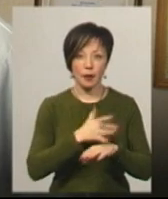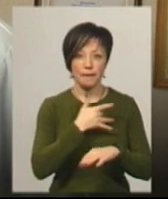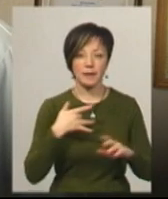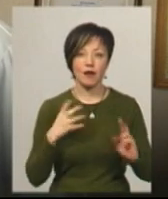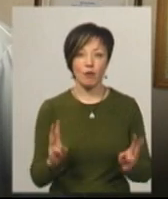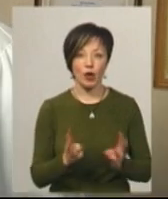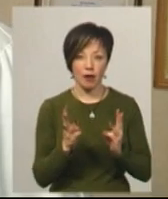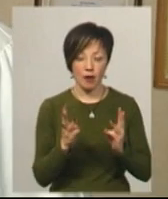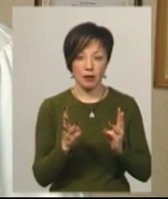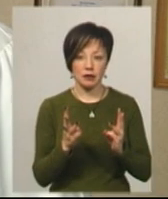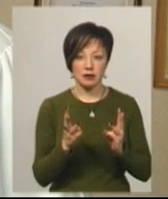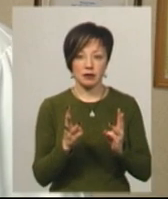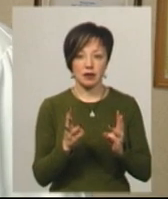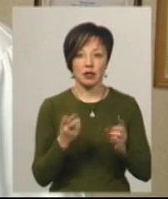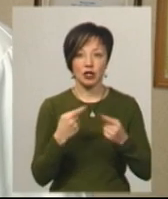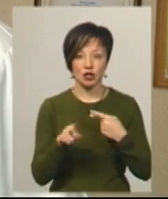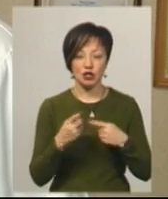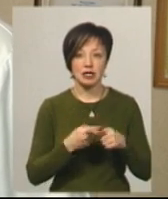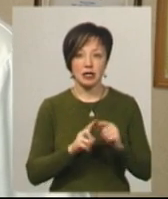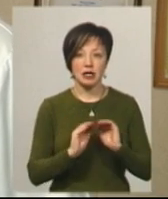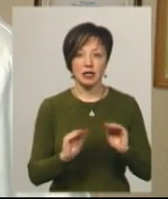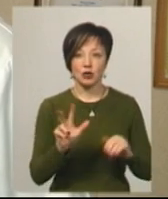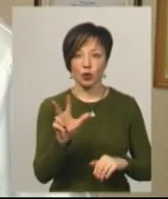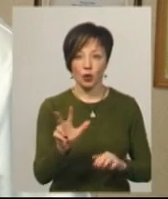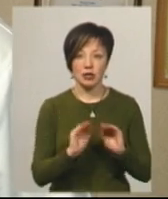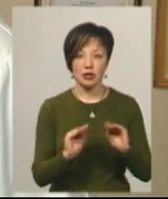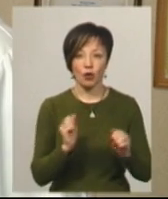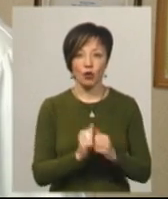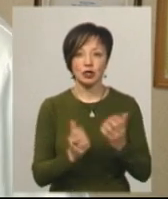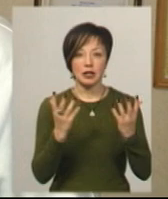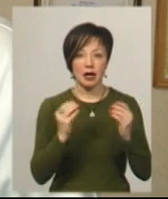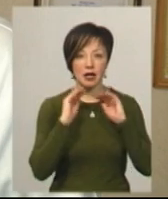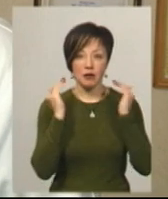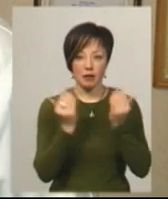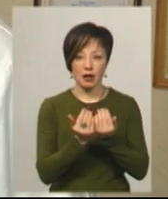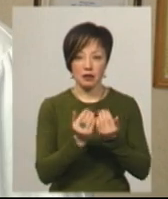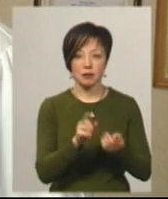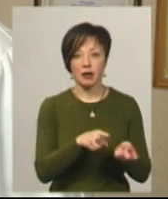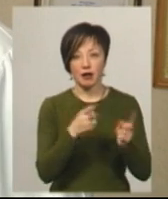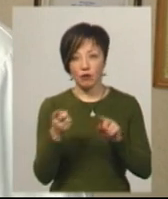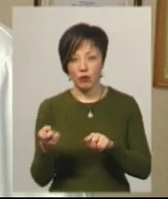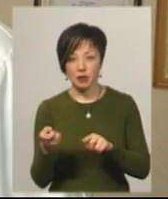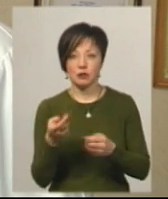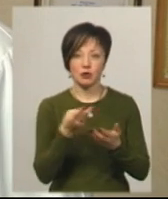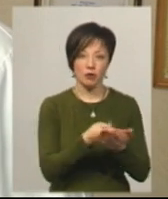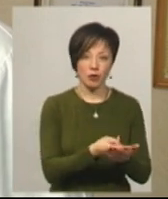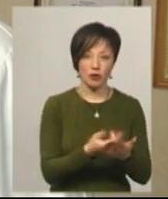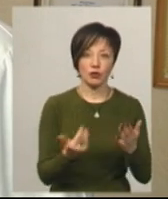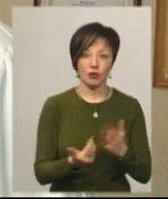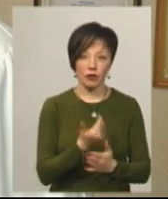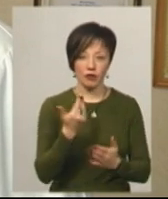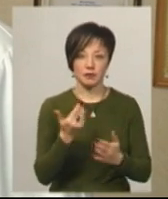пневмоніями, інші – це діти, 3 дітей. Кожен день на реанімації переводяться хворі, поступають свіжі